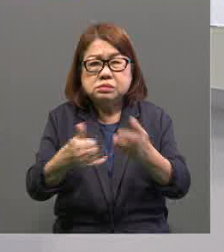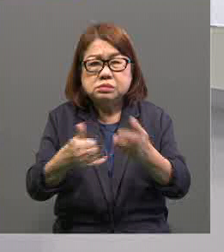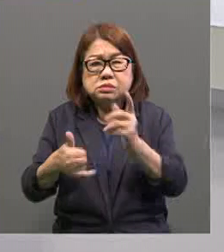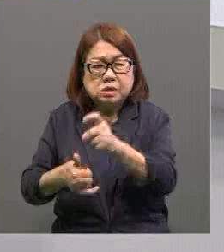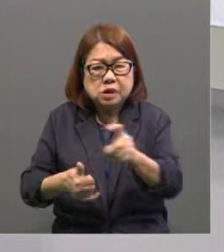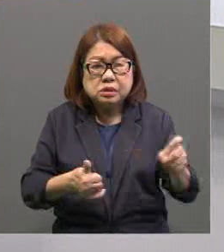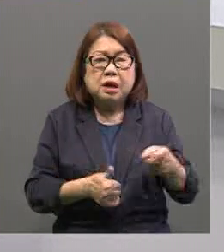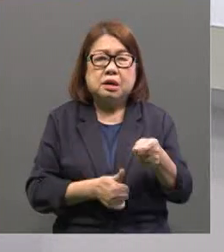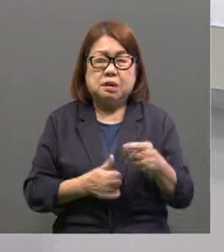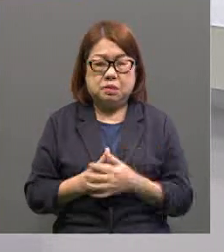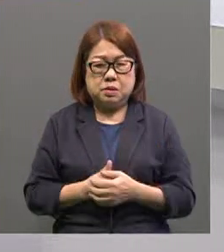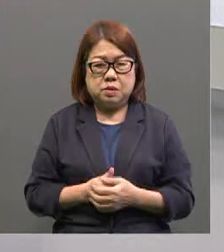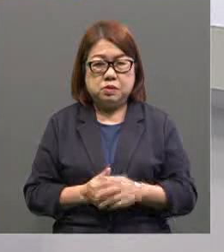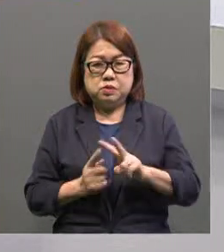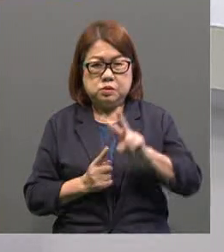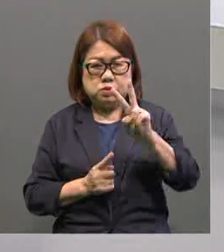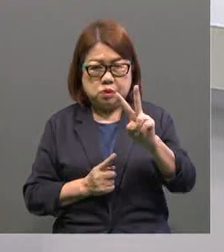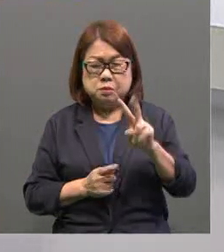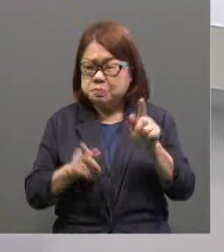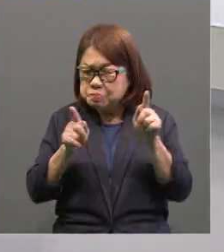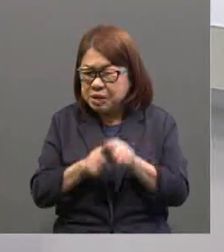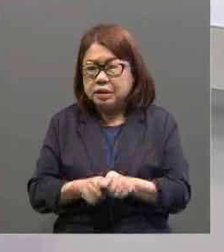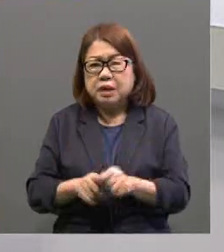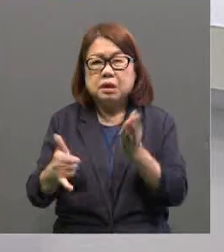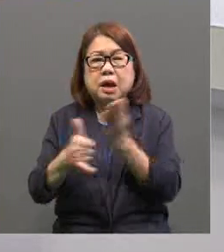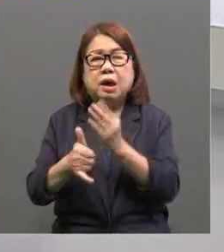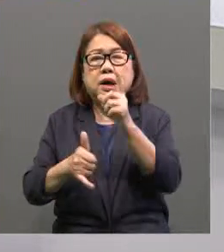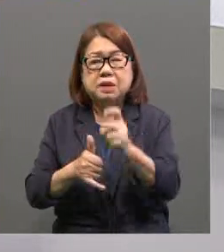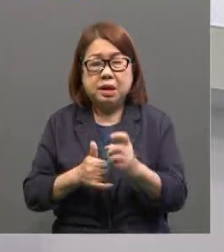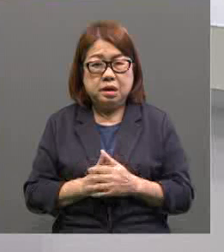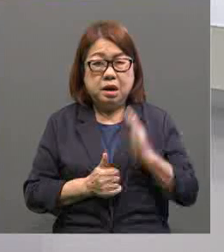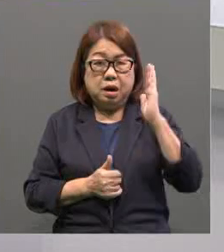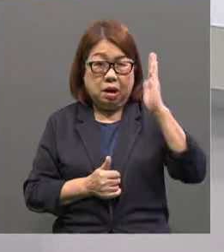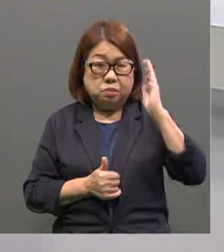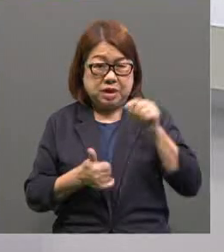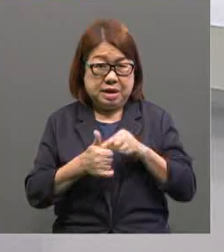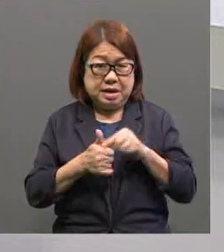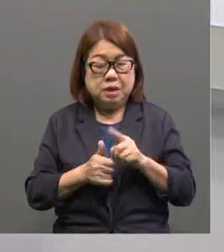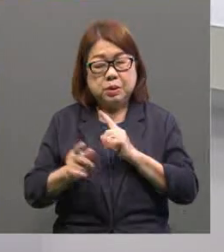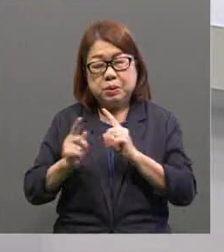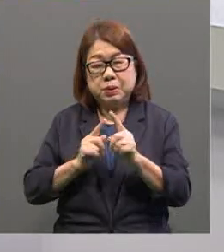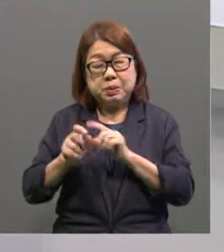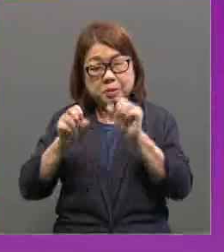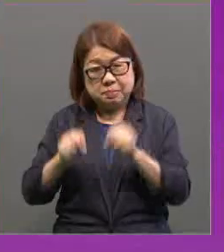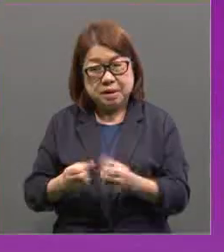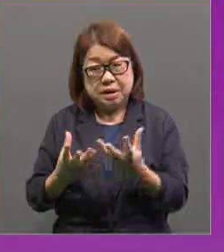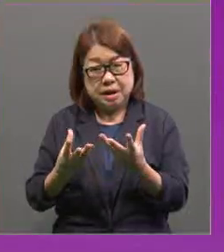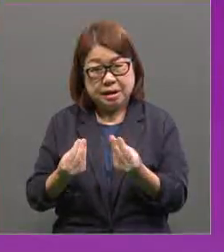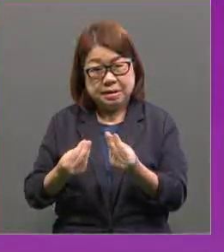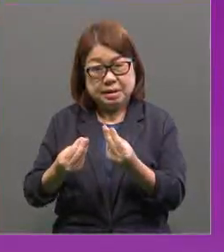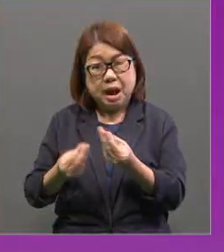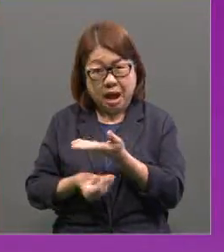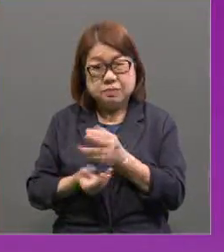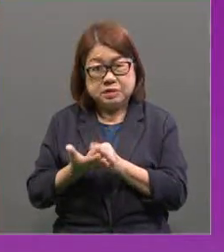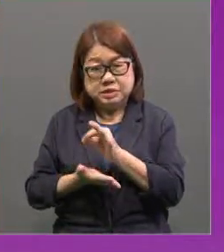ไปดูอีกคดีหนึ่งเป็นคดีฆาตกรรมเหมือนกันครับคุณผู้ชมมีผู้ชายคนนึงเนี่ยไปตกลงซื้อขายที่ดินกับเจ้าของที่นะ